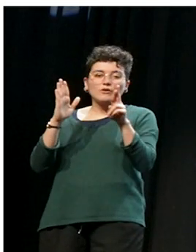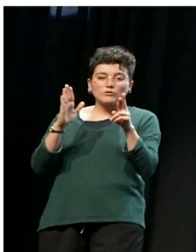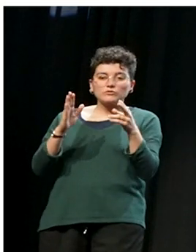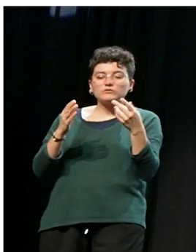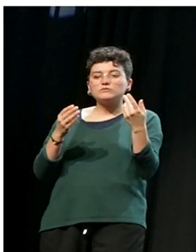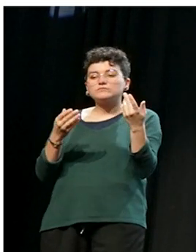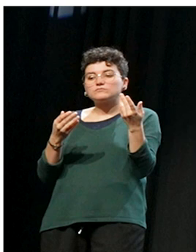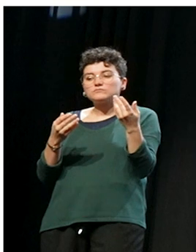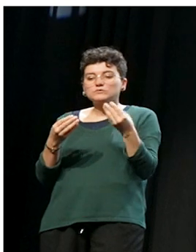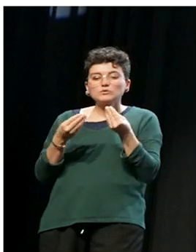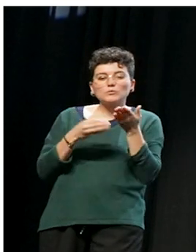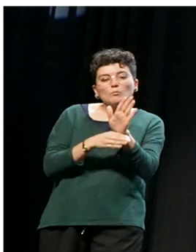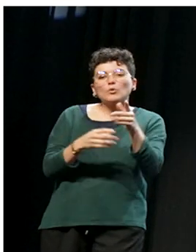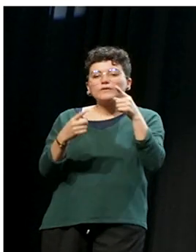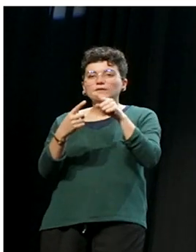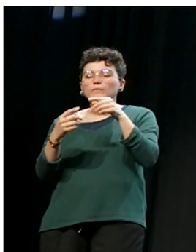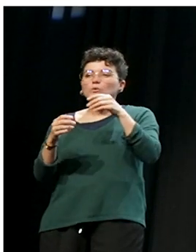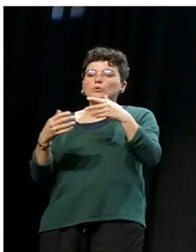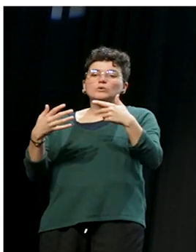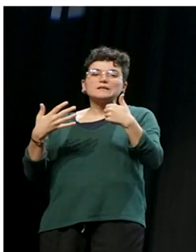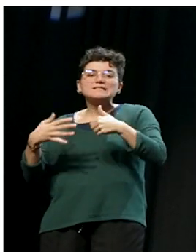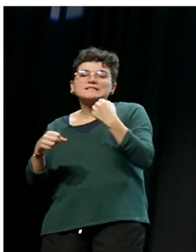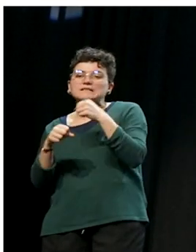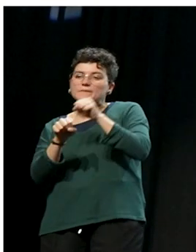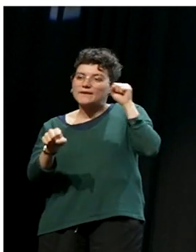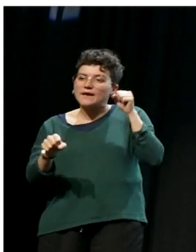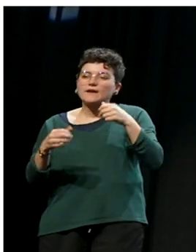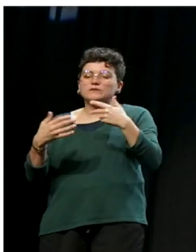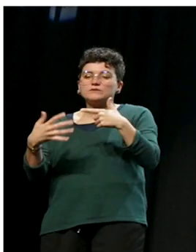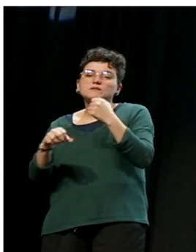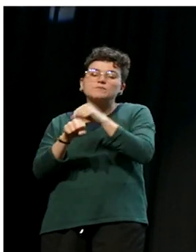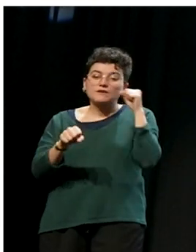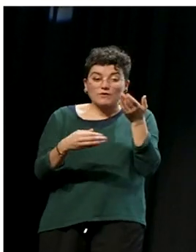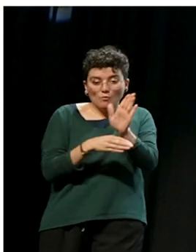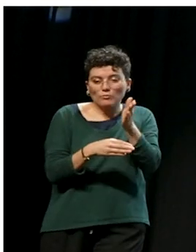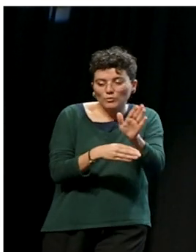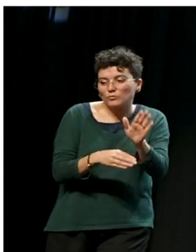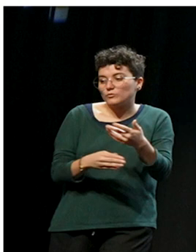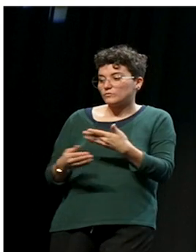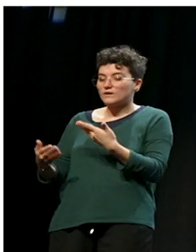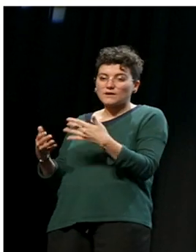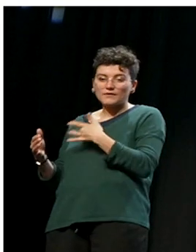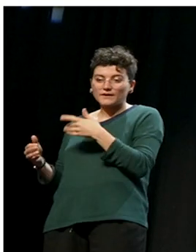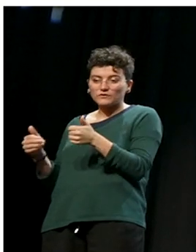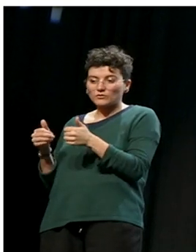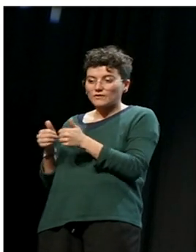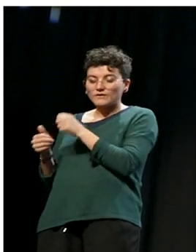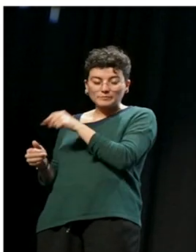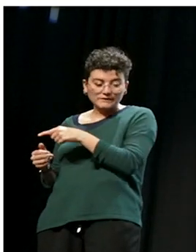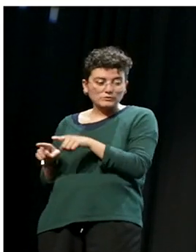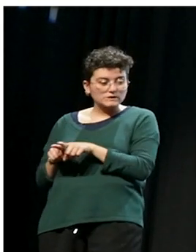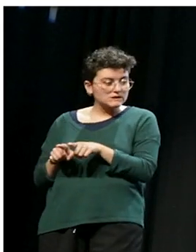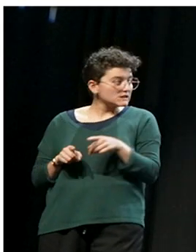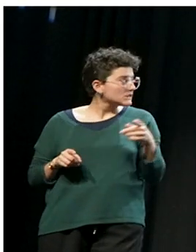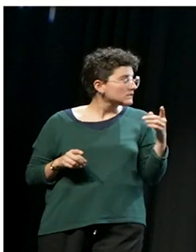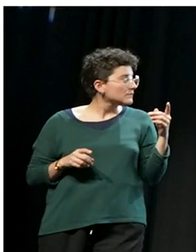Donc ça, c'est un truc très intéressant, voilà, qui va changer. Et aussi, juste pour finir, c'est ça, c'est de bien penser que l'illustrateur, alors moi je suis directeur